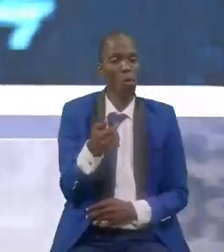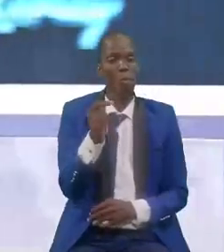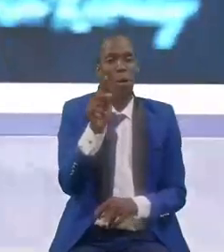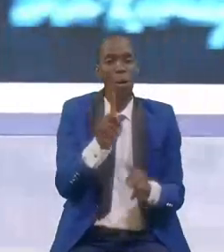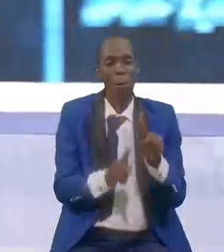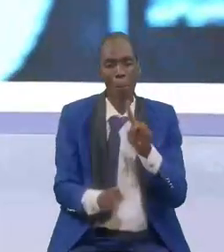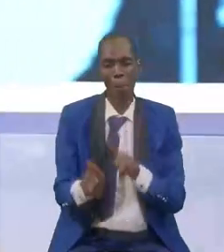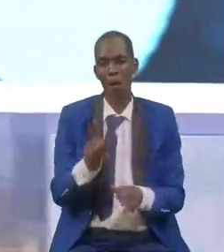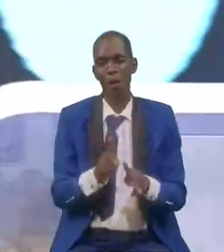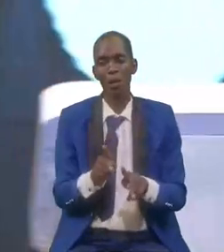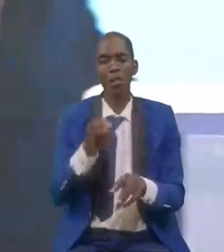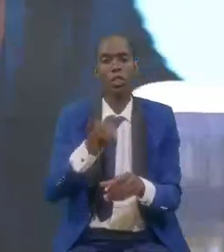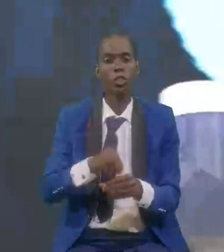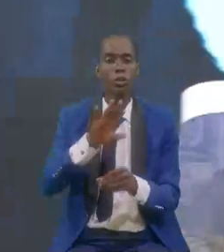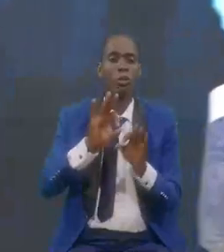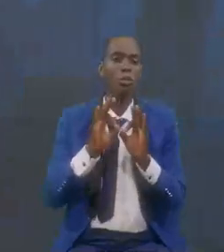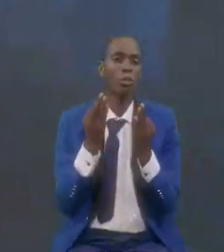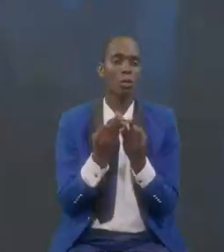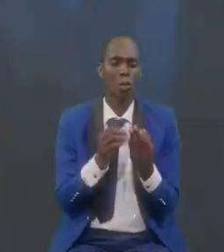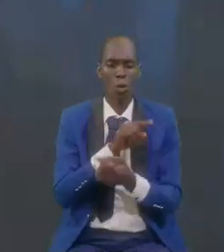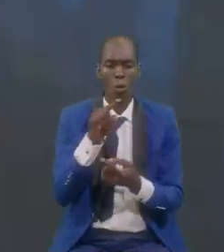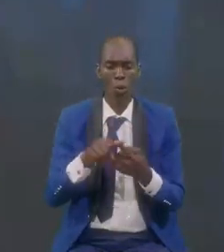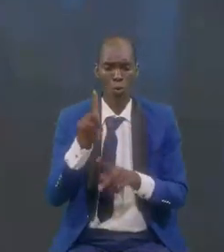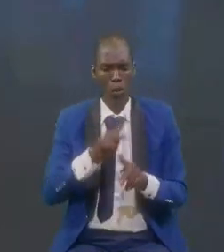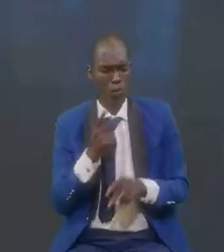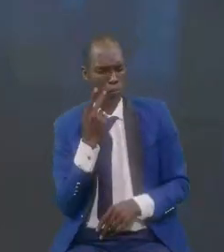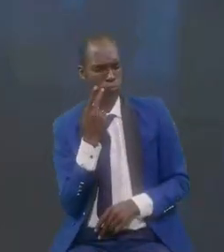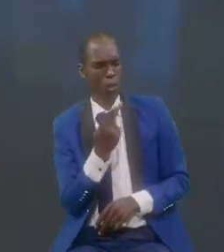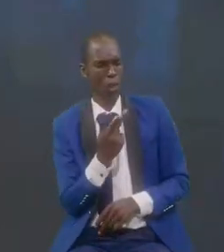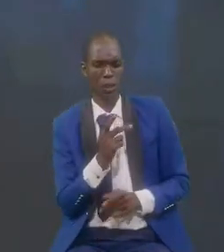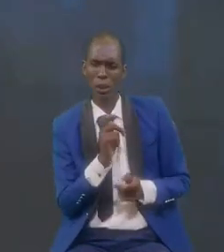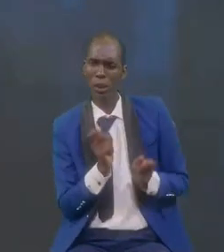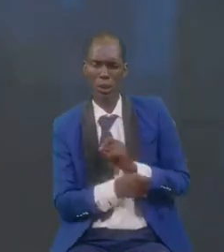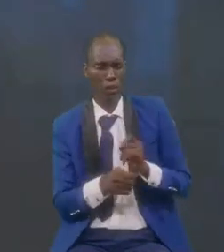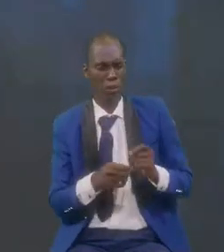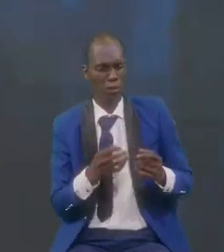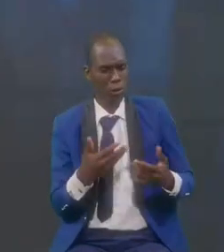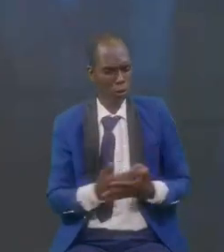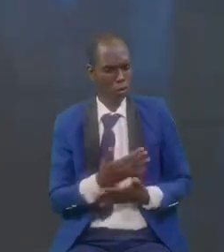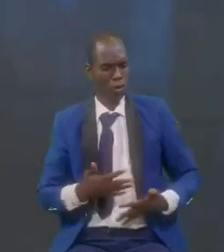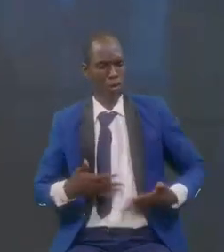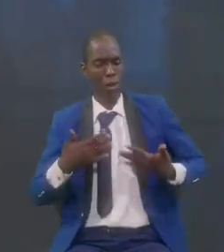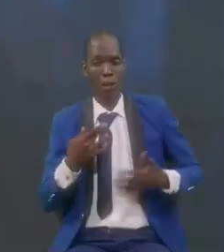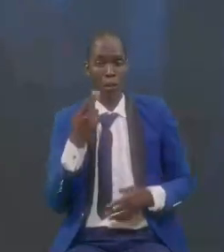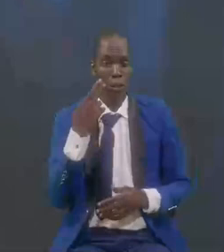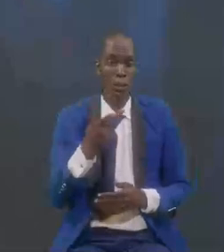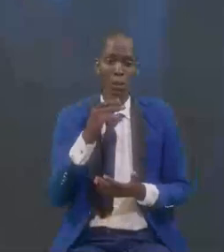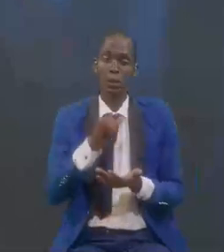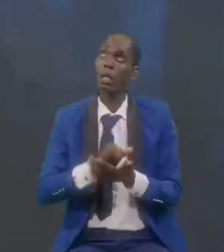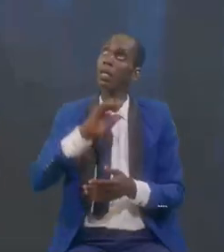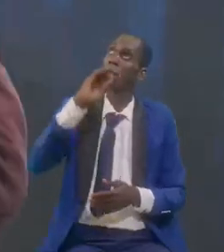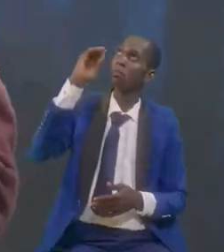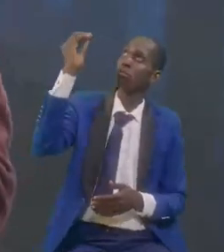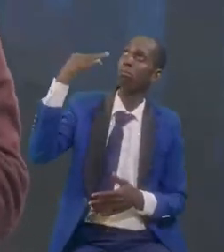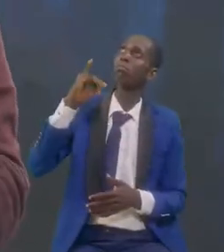Ceux de ta famille, quand ils vont voir la nouvelle vie, quand ils vont voir que la grâce